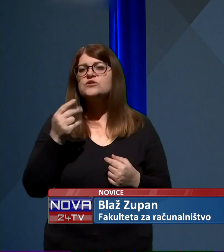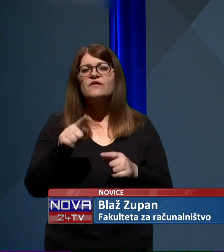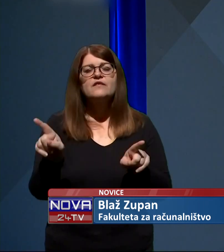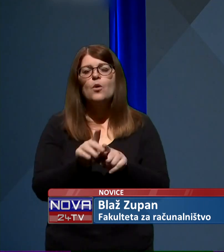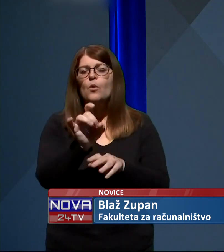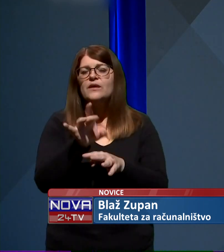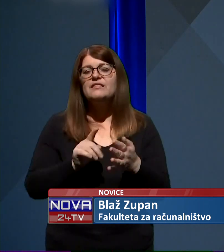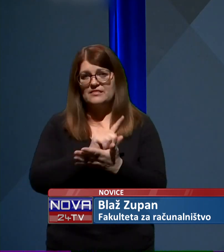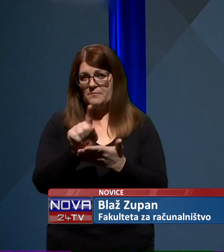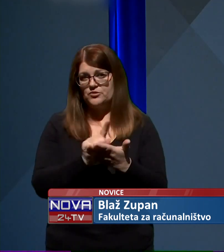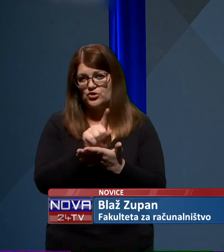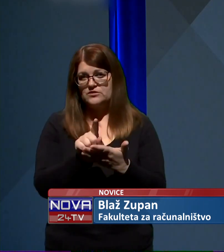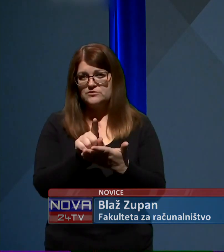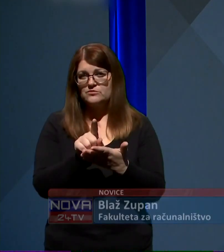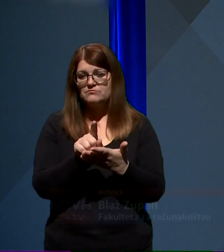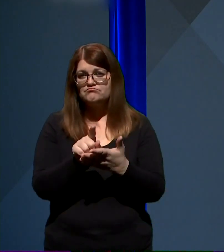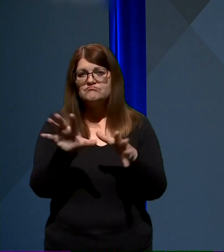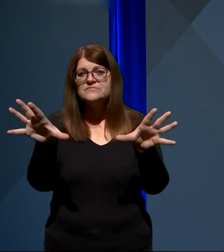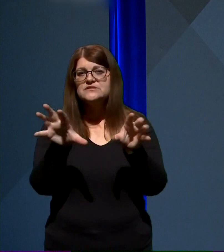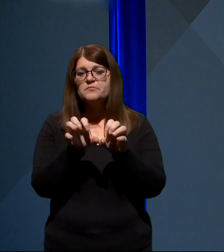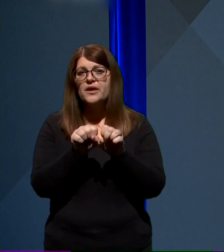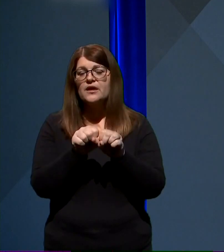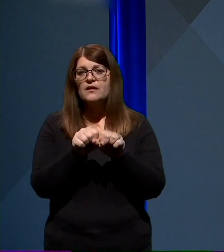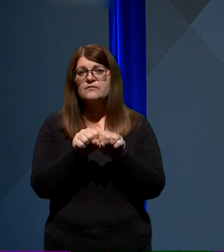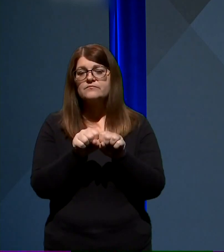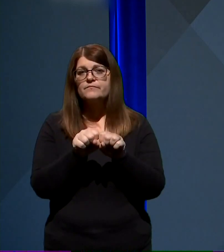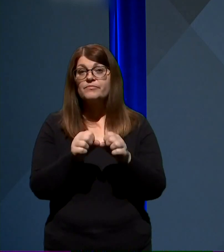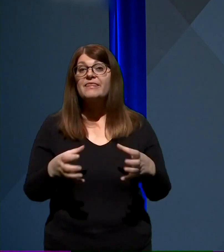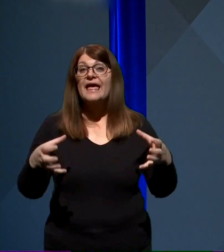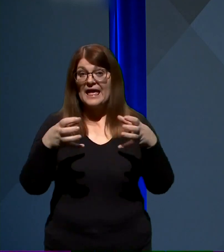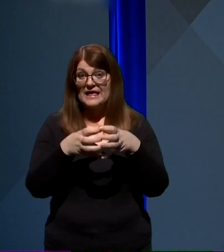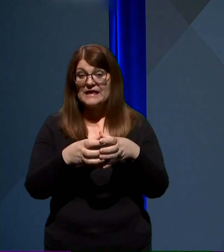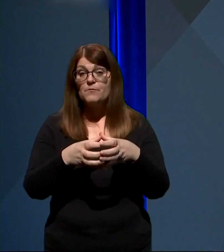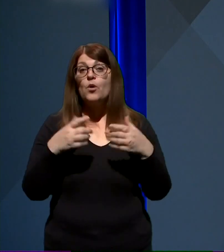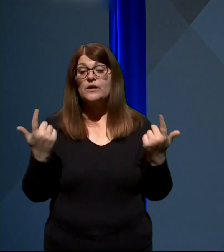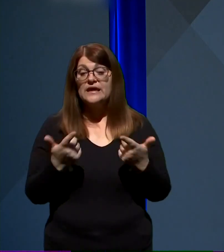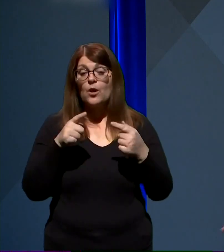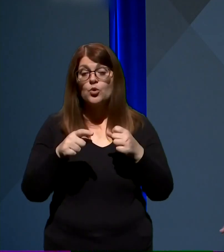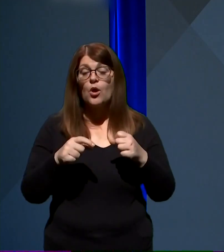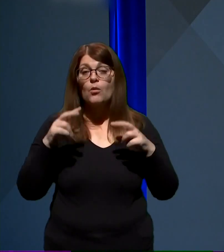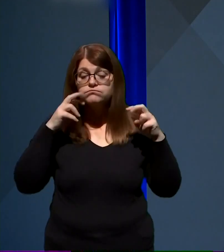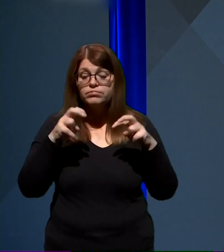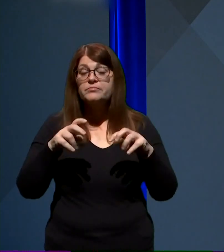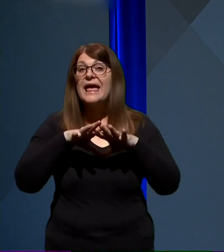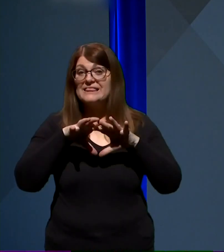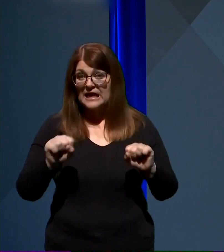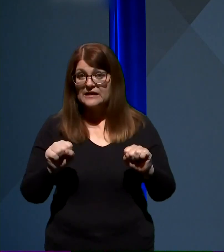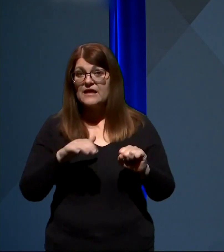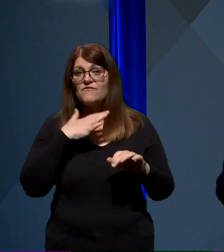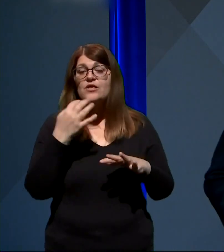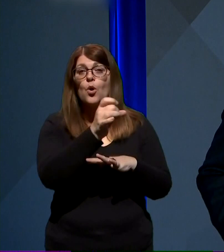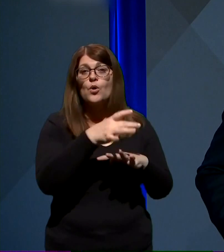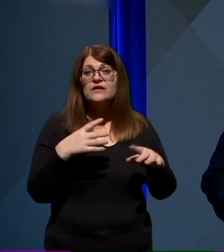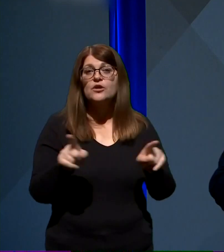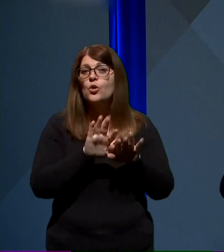času zbere ekipo, ki lahko pač tako študijo naredi veliko hitreje kot